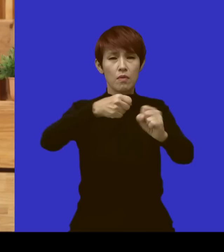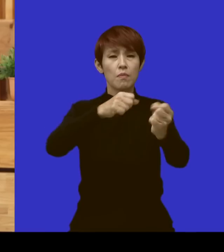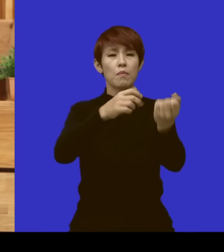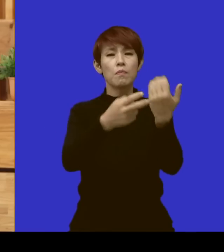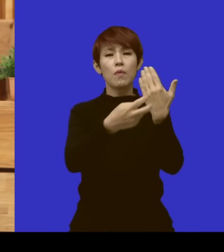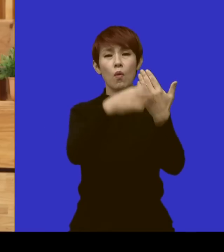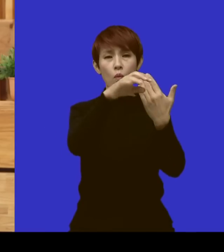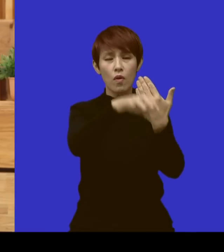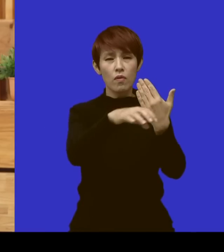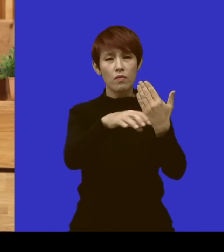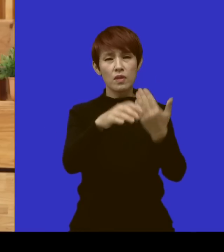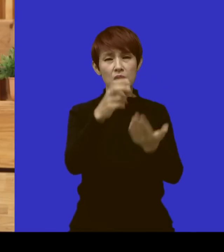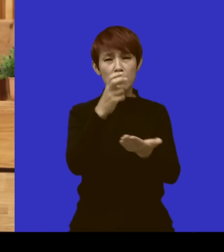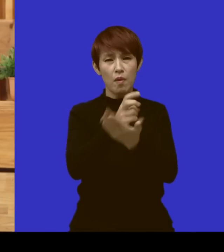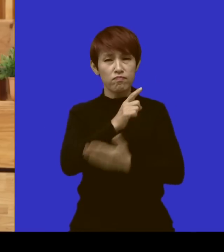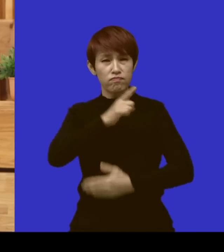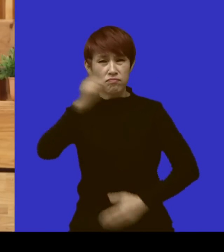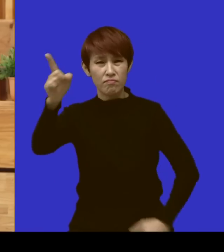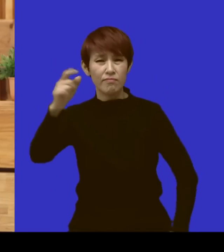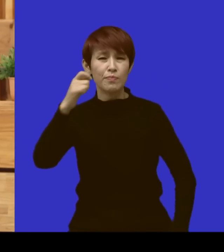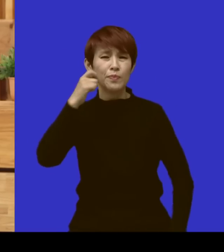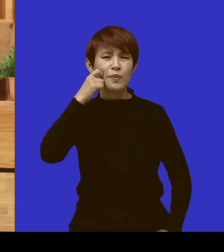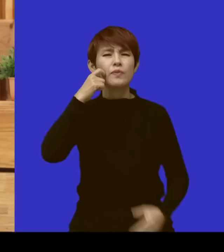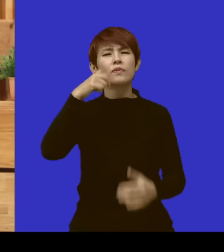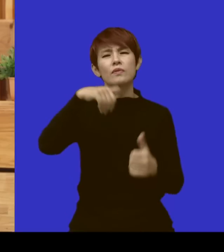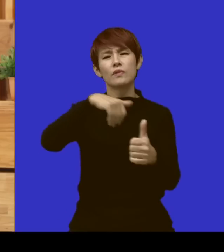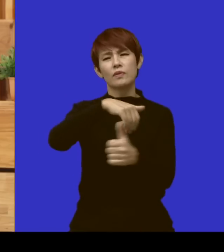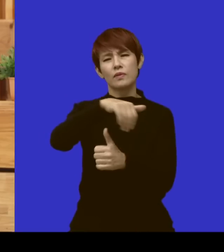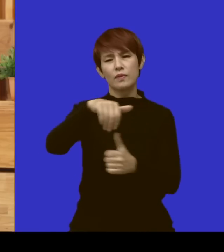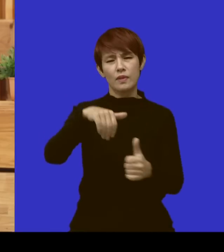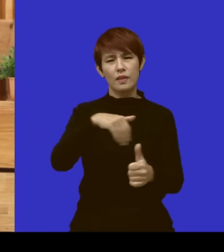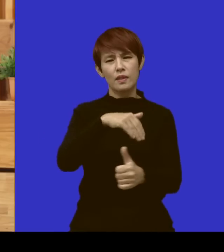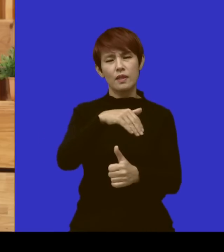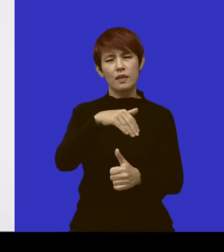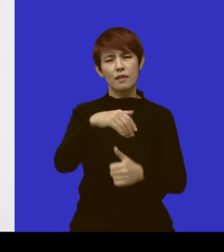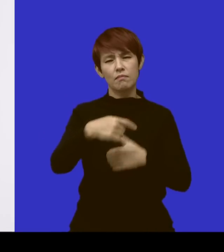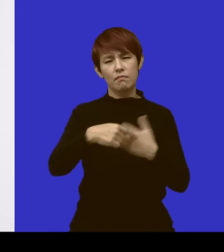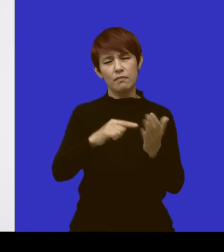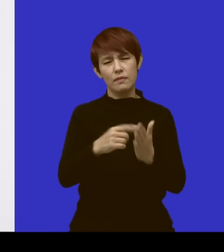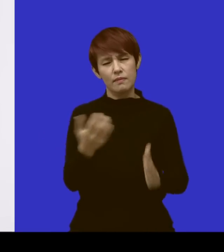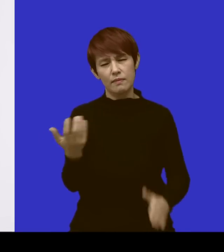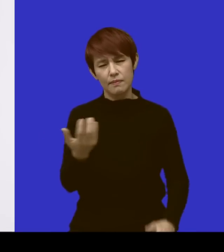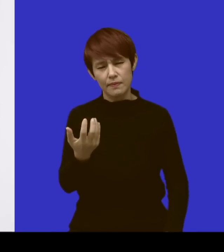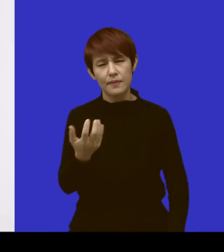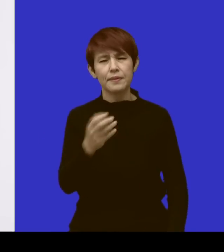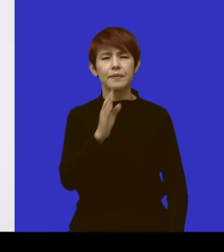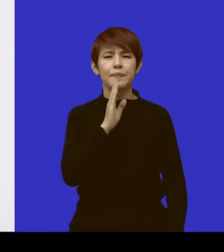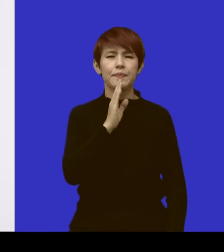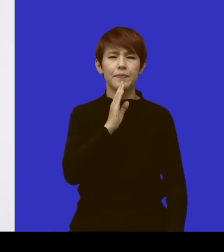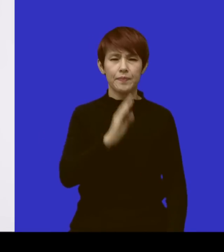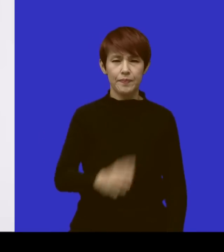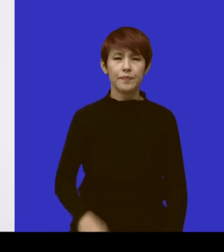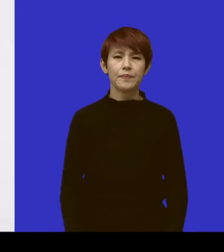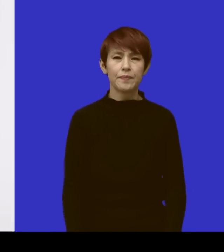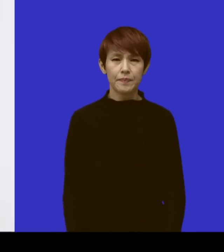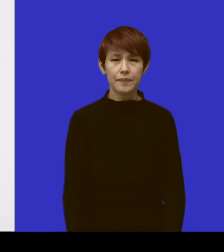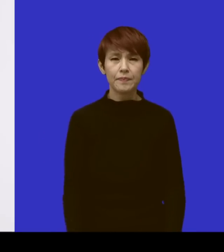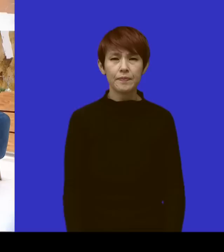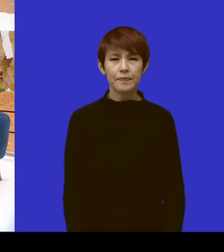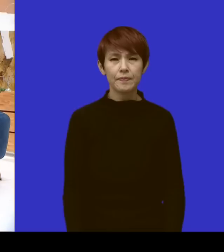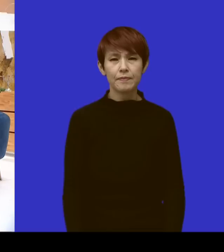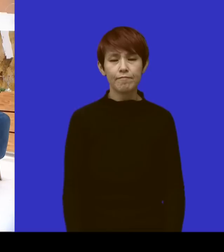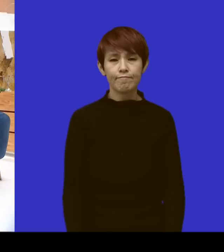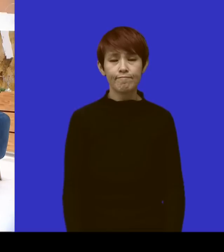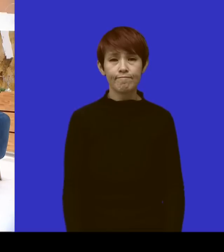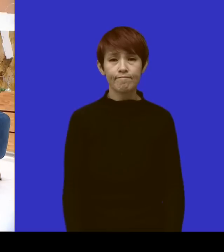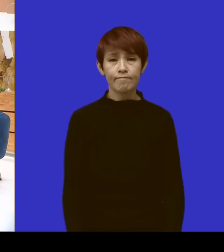상황에서 이러지도 저러지도 못하는 사건인데 얼마나 마음을 졸이셨을까, 얼마나 속이 상했을까 하는 생각이 들어요.